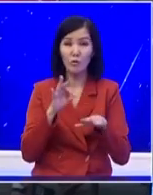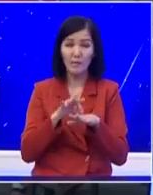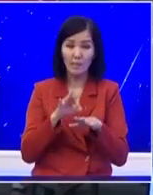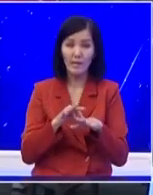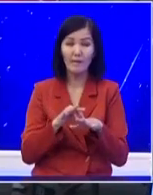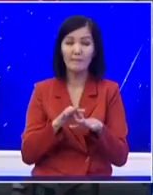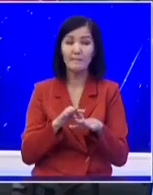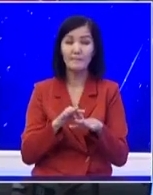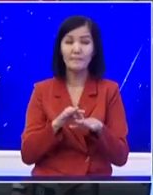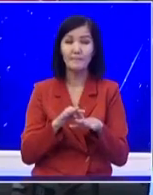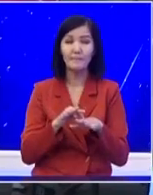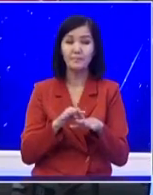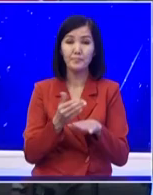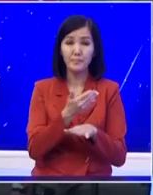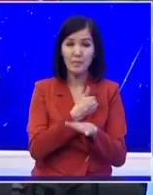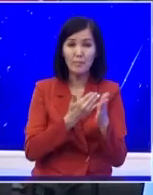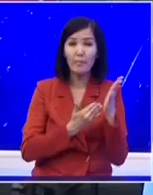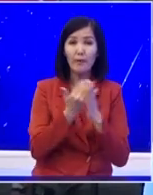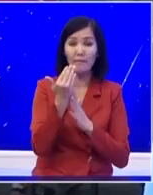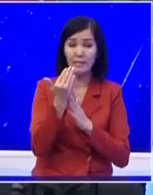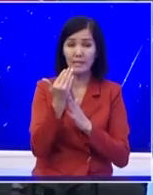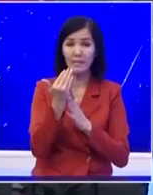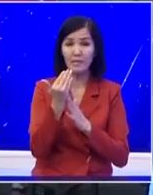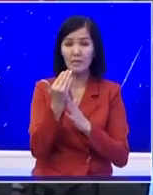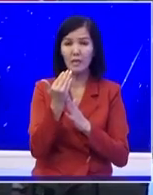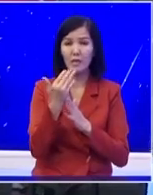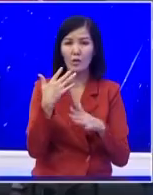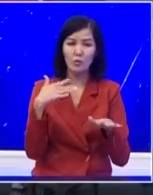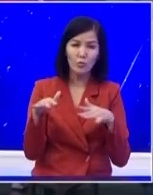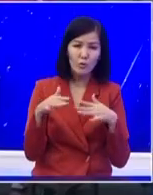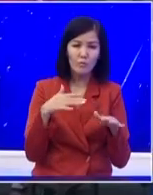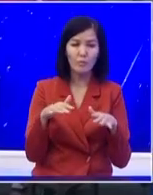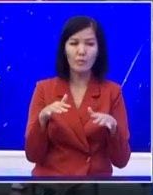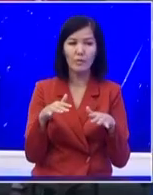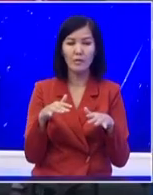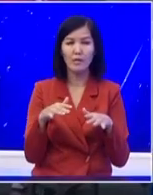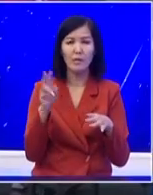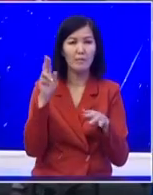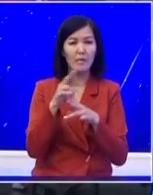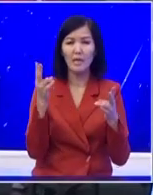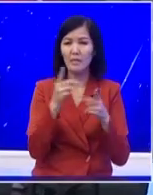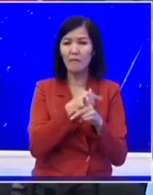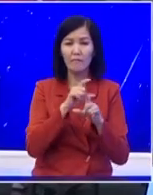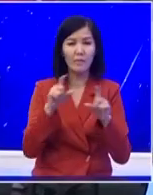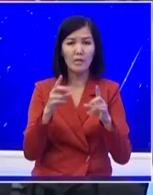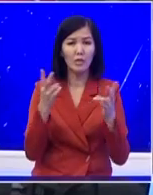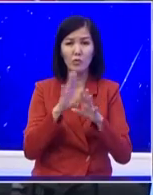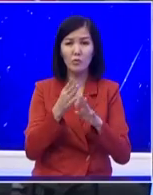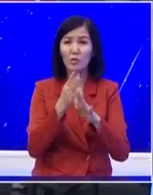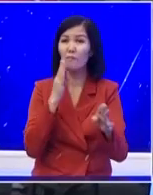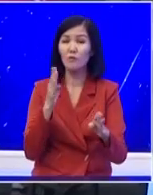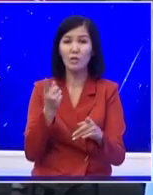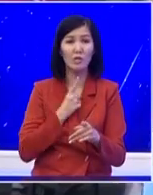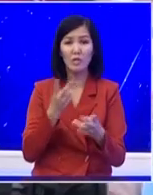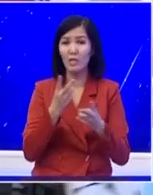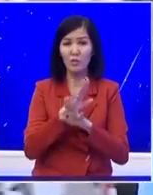них температура повысилась, или они чувствуют симптомы. Им не надо приходить в поликлинику, не надо стоять здесь в